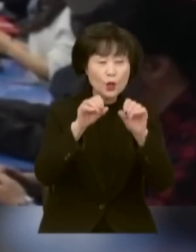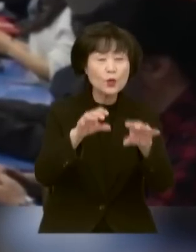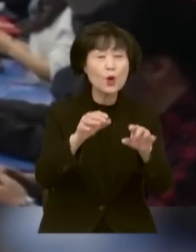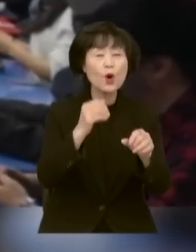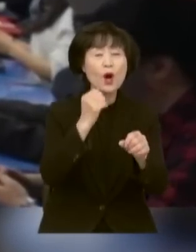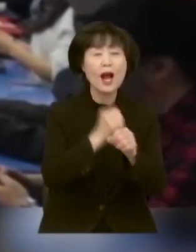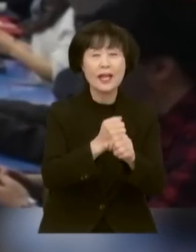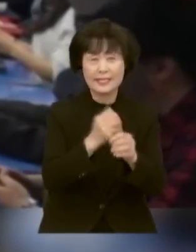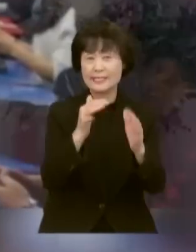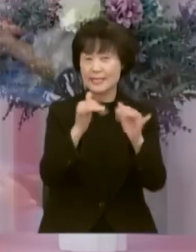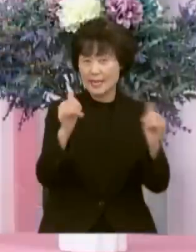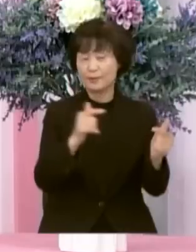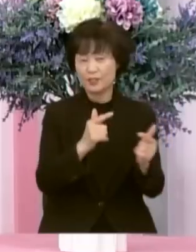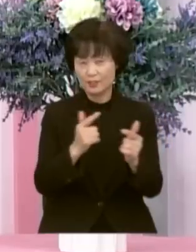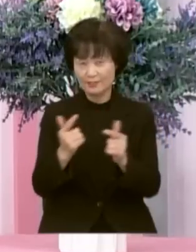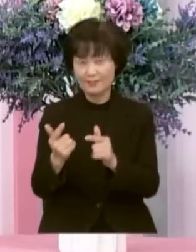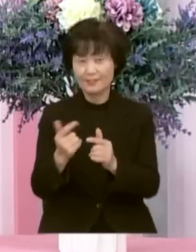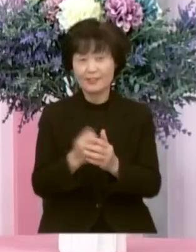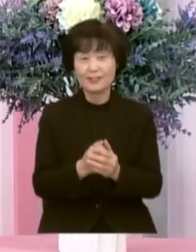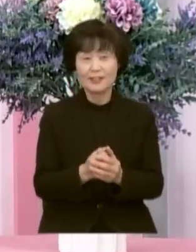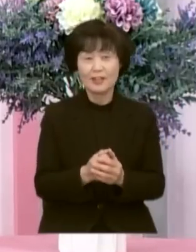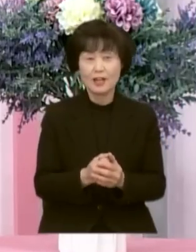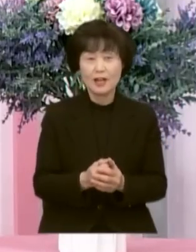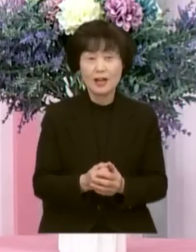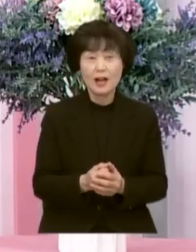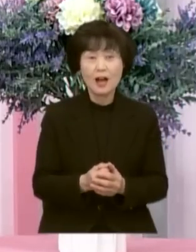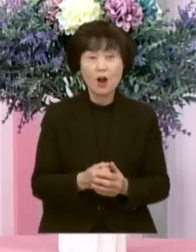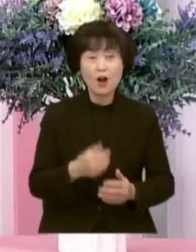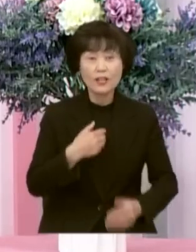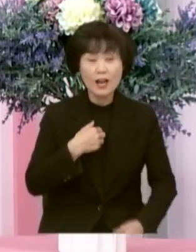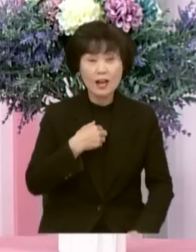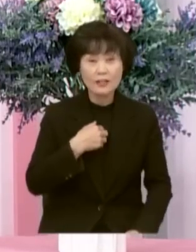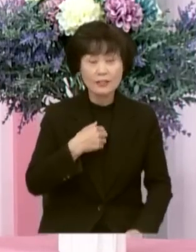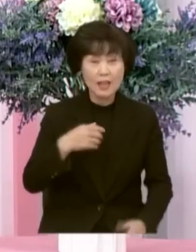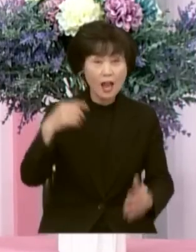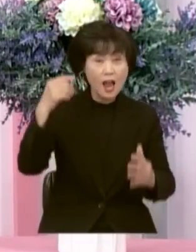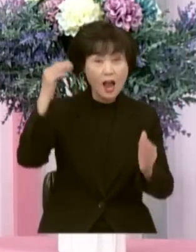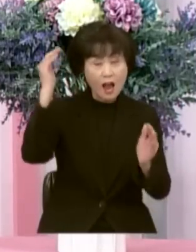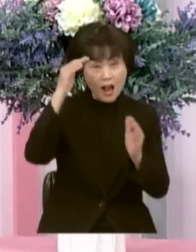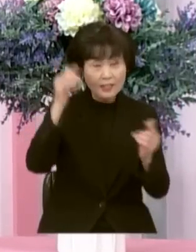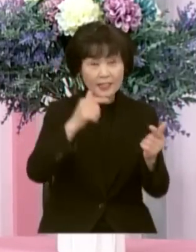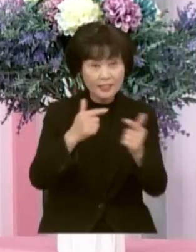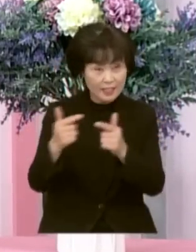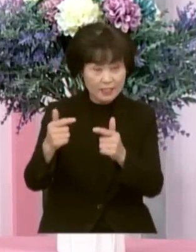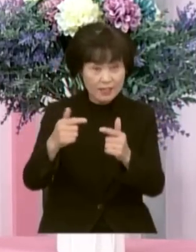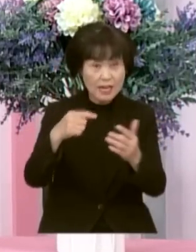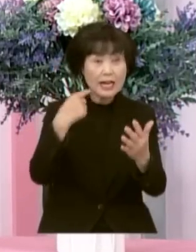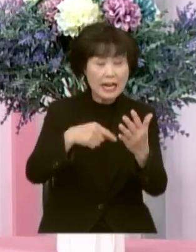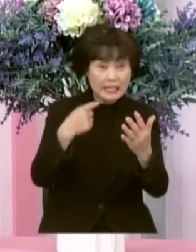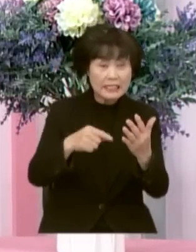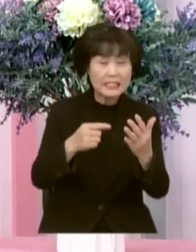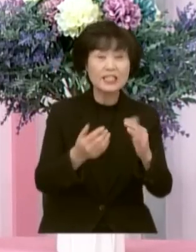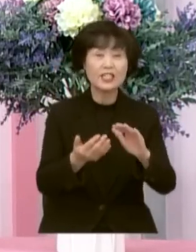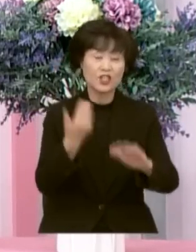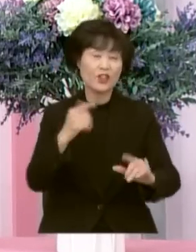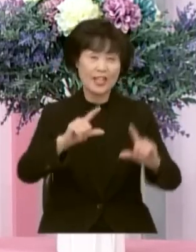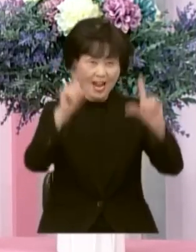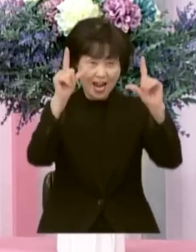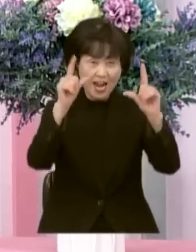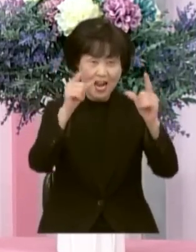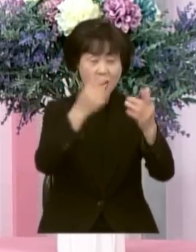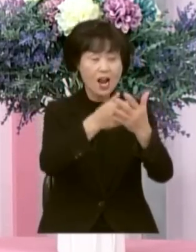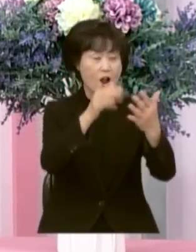네. 그러니까 매일 이제 학생들을 가르쳐요. 그러면 그 학생들 이제 명단을 다 이렇게 스케줄표에 적어